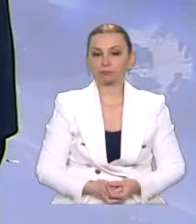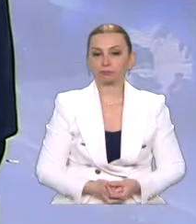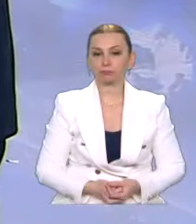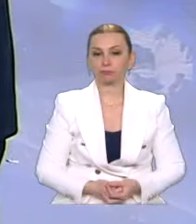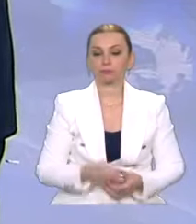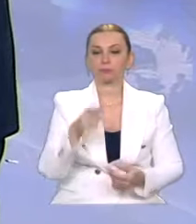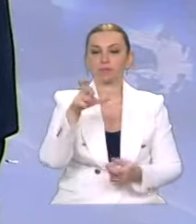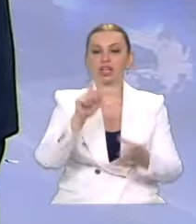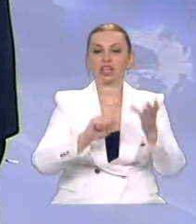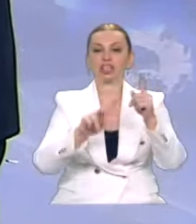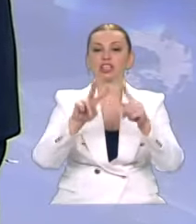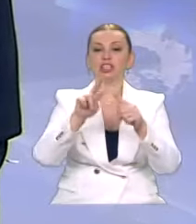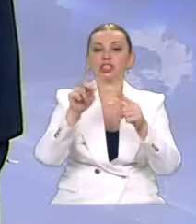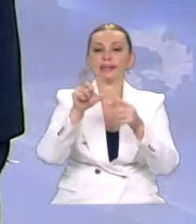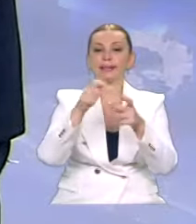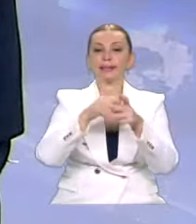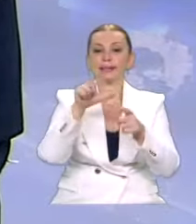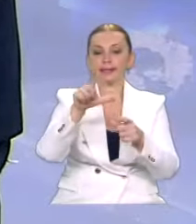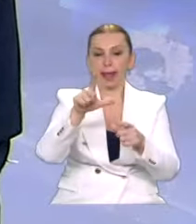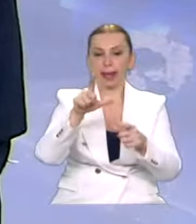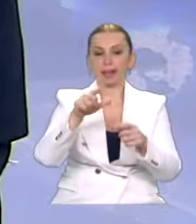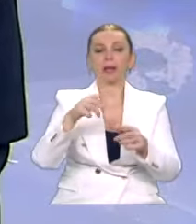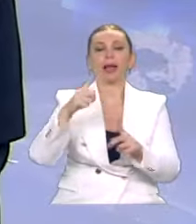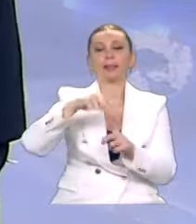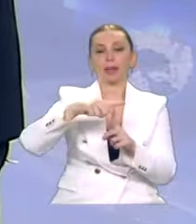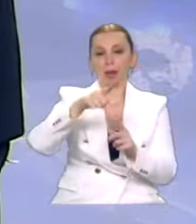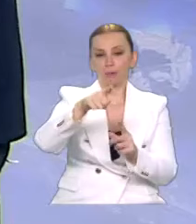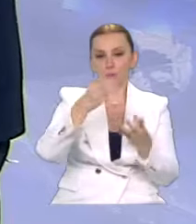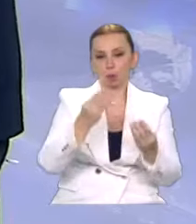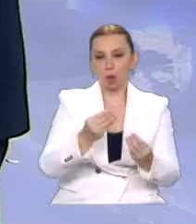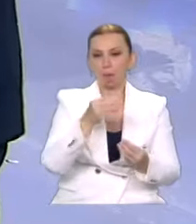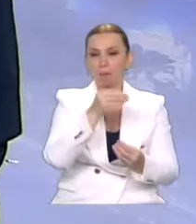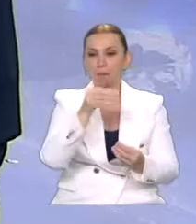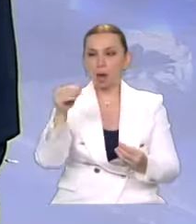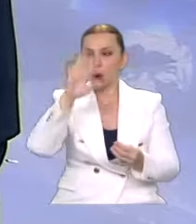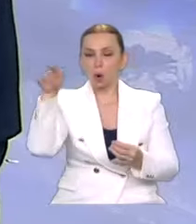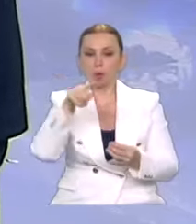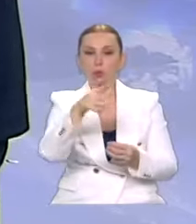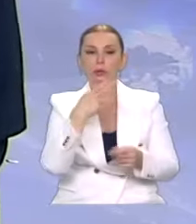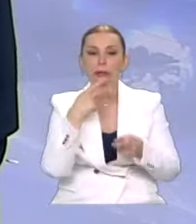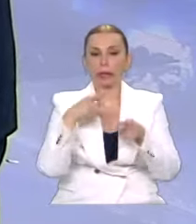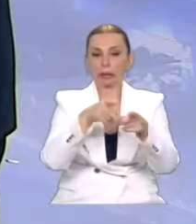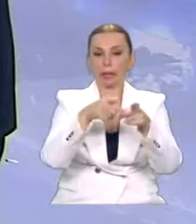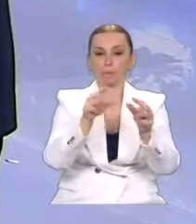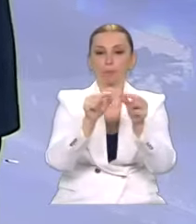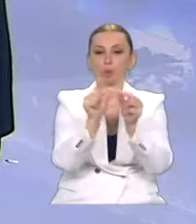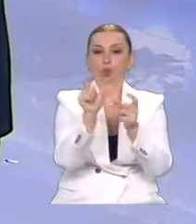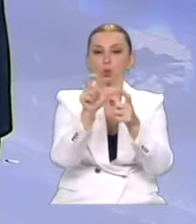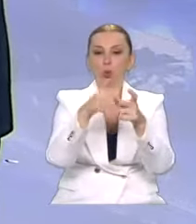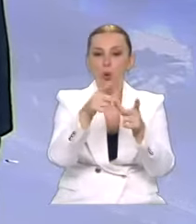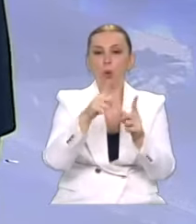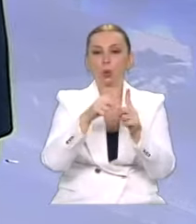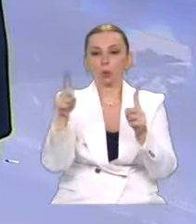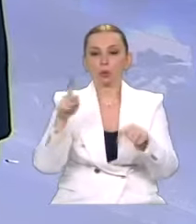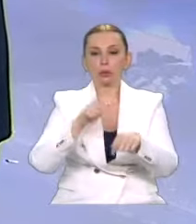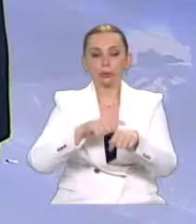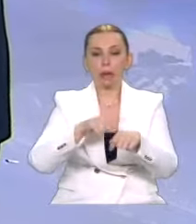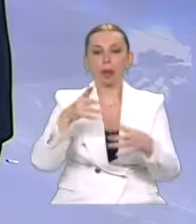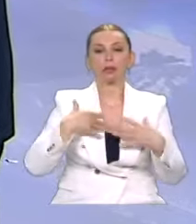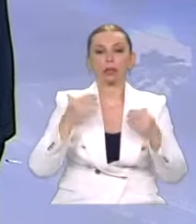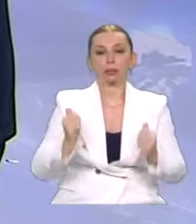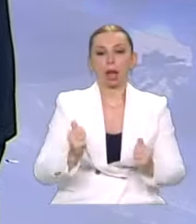Kendisini cinsel terapist olarak tanıtan ve milyonların takip ettiği sosyal medya fenomeni Buse Aydın. Uzun bir süredir sağlık